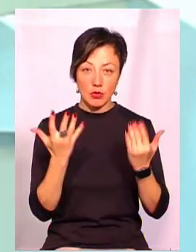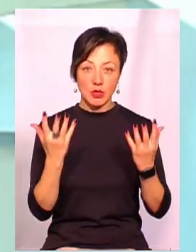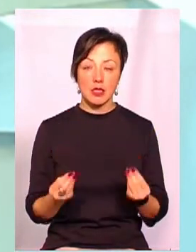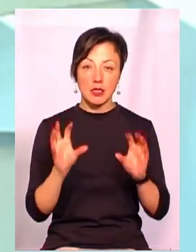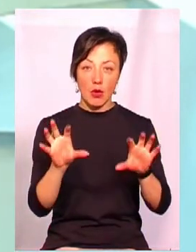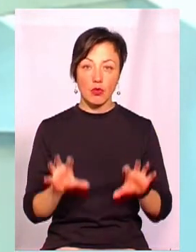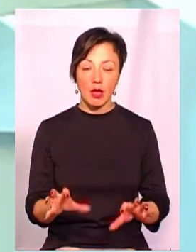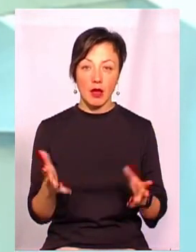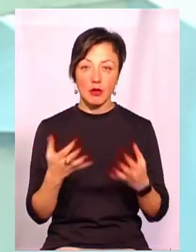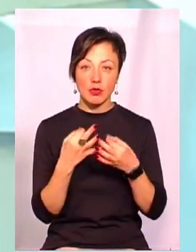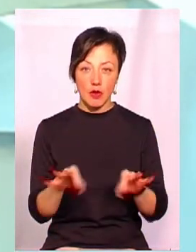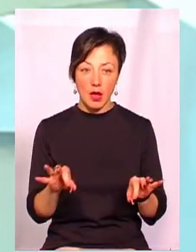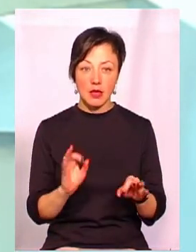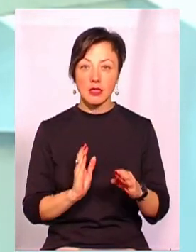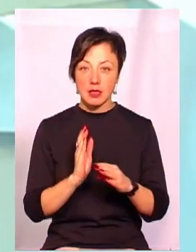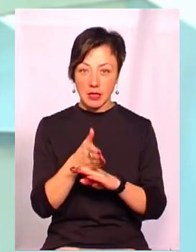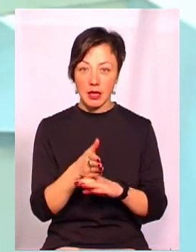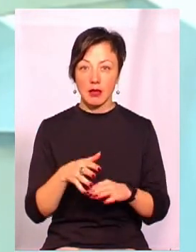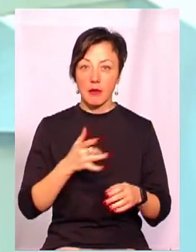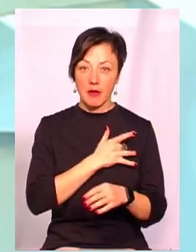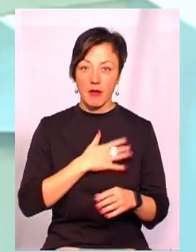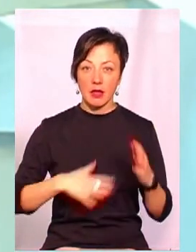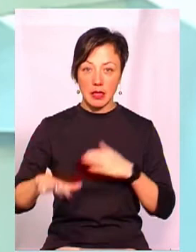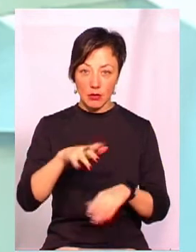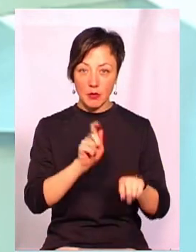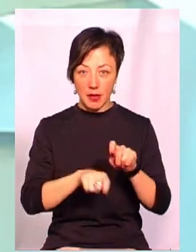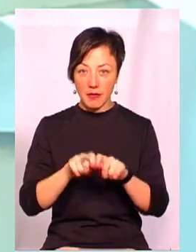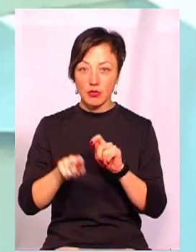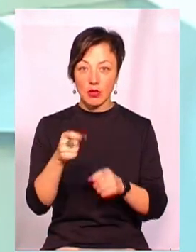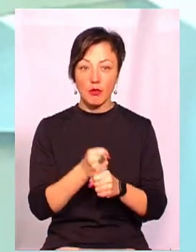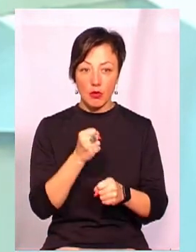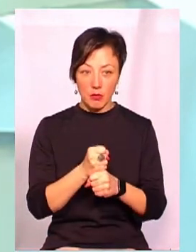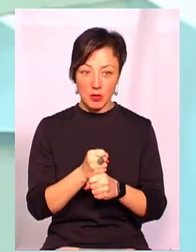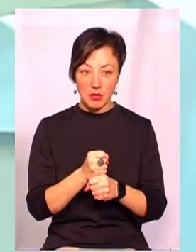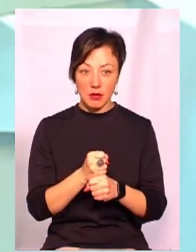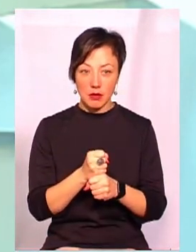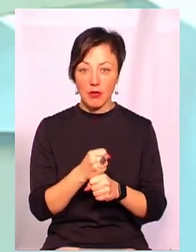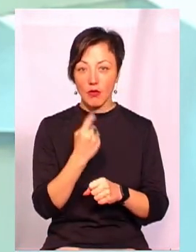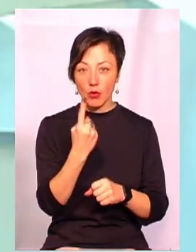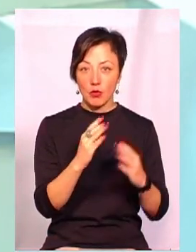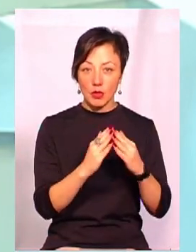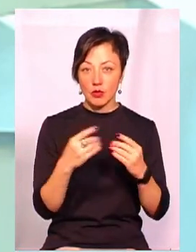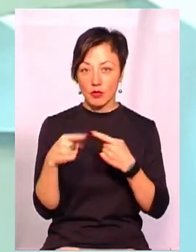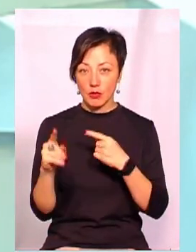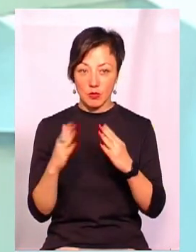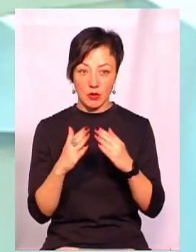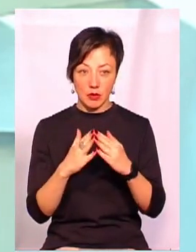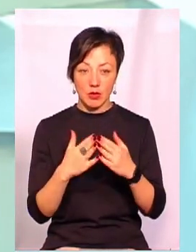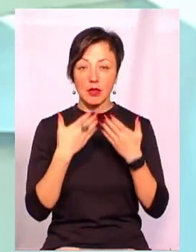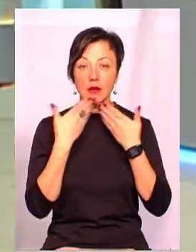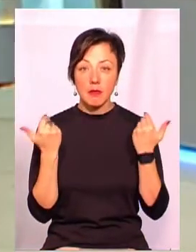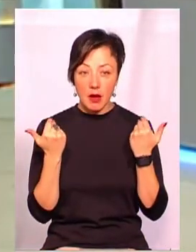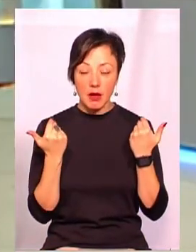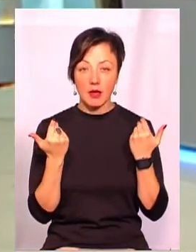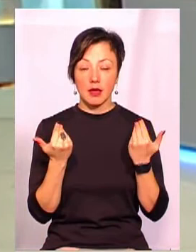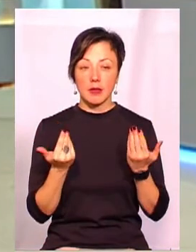сьогодні законодавство, яке вам дозволяє зайти на приватну територію і перевірити, що там робиться в одному будинку чи в іншому?